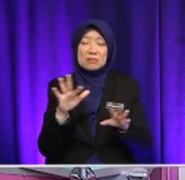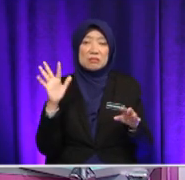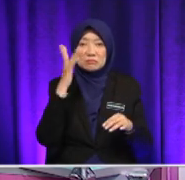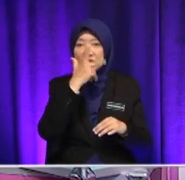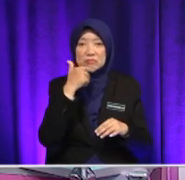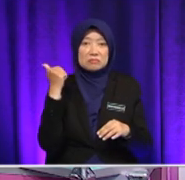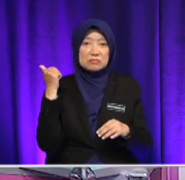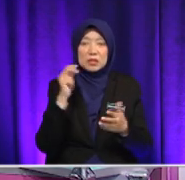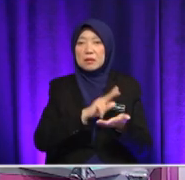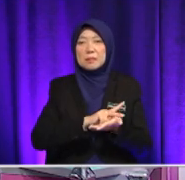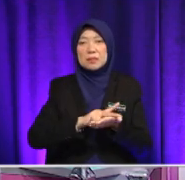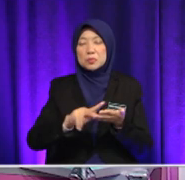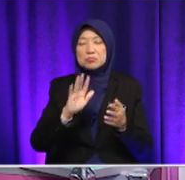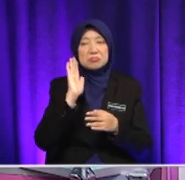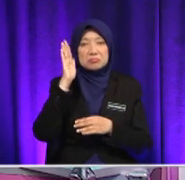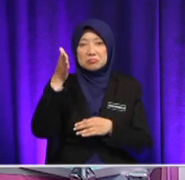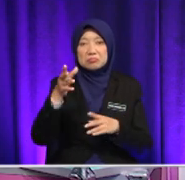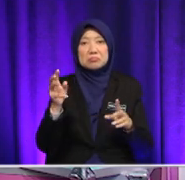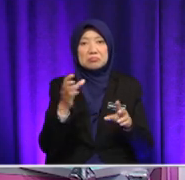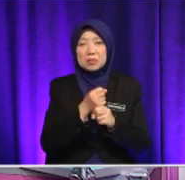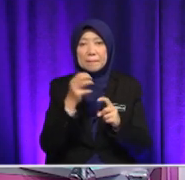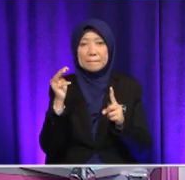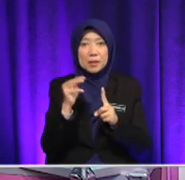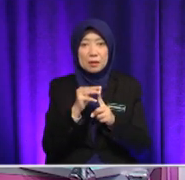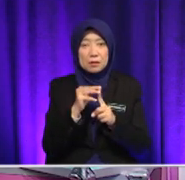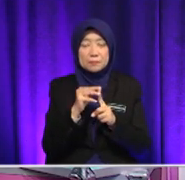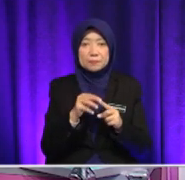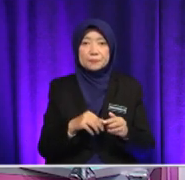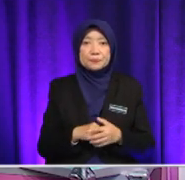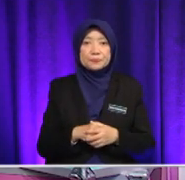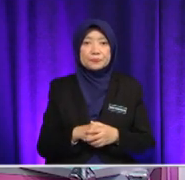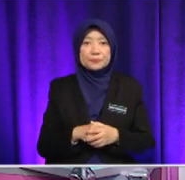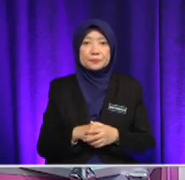ke rumah sakit kita akan dapat kemudian yang ke